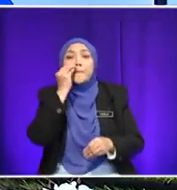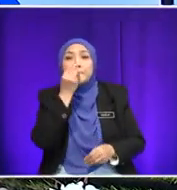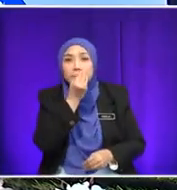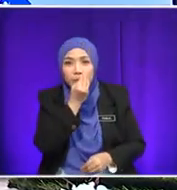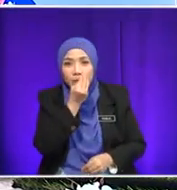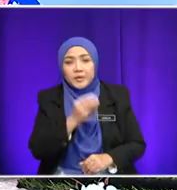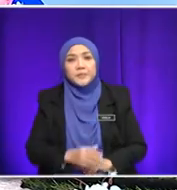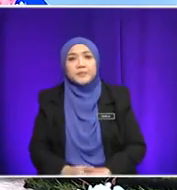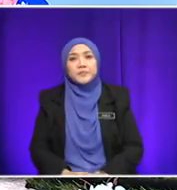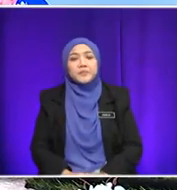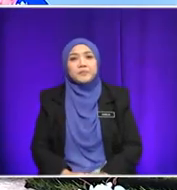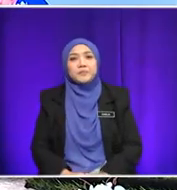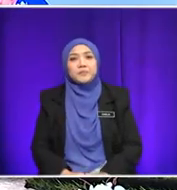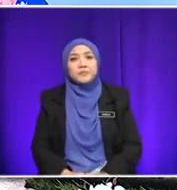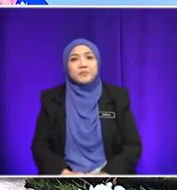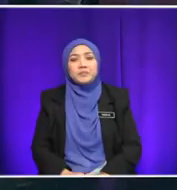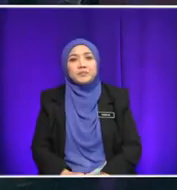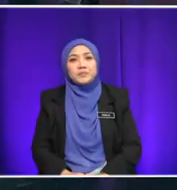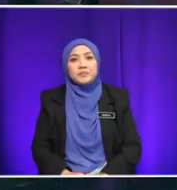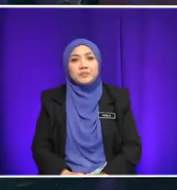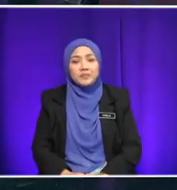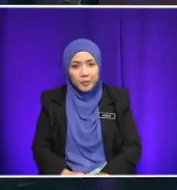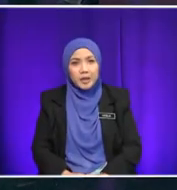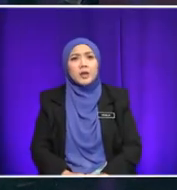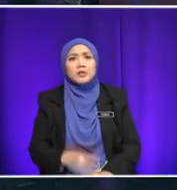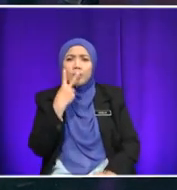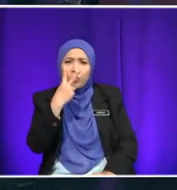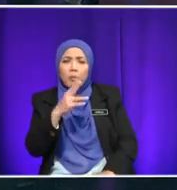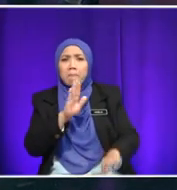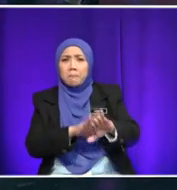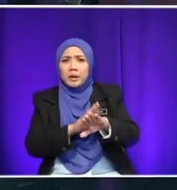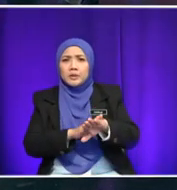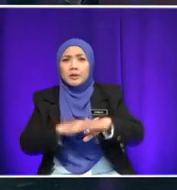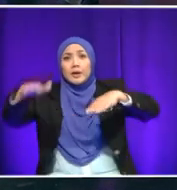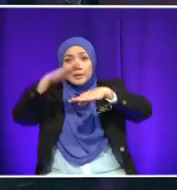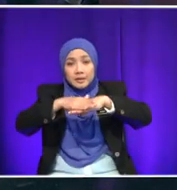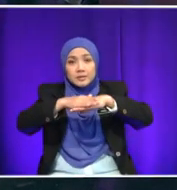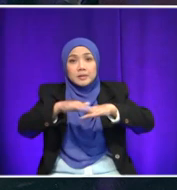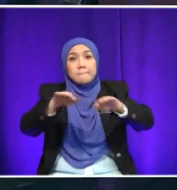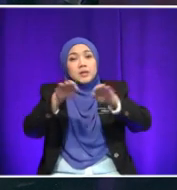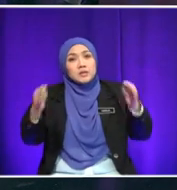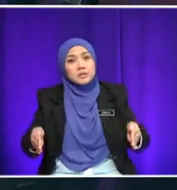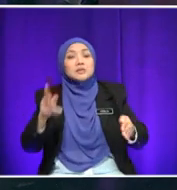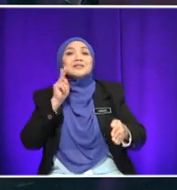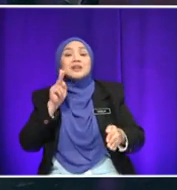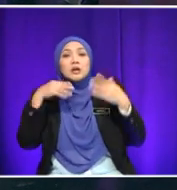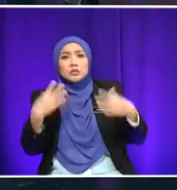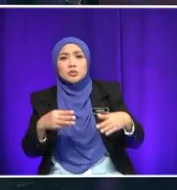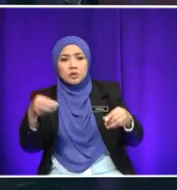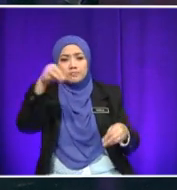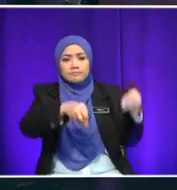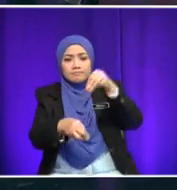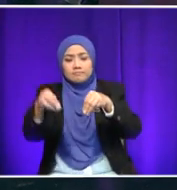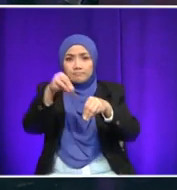Lisa sudah buat bunga sudah berbentuk segitiga Oke dari bagian tengah dia sudah tetapkan bagian tinggi